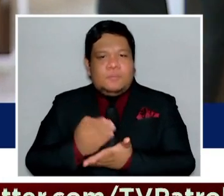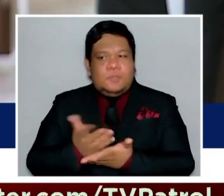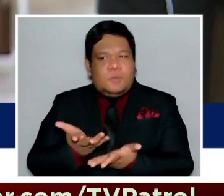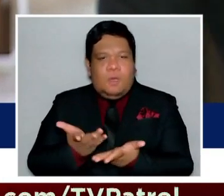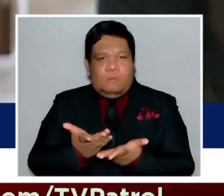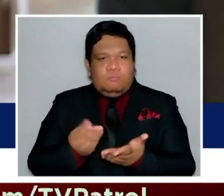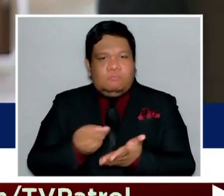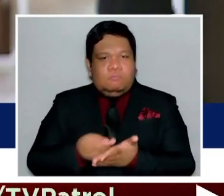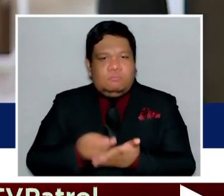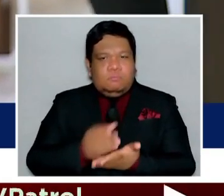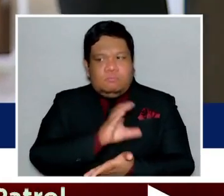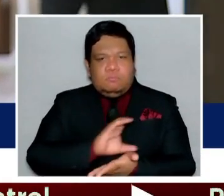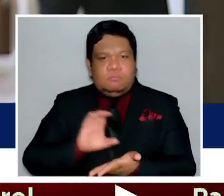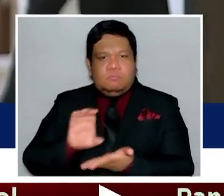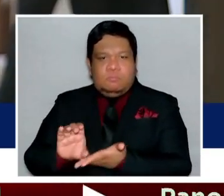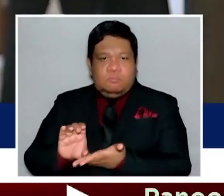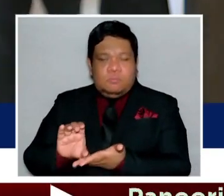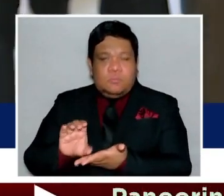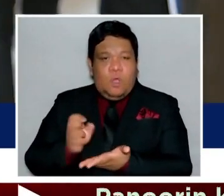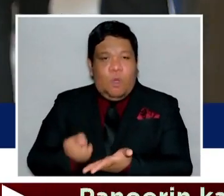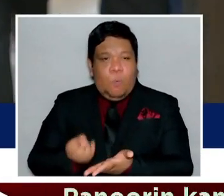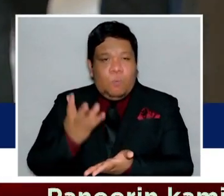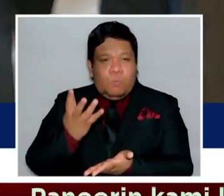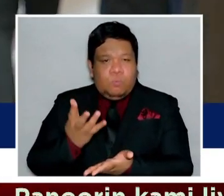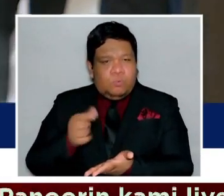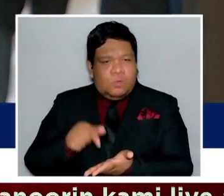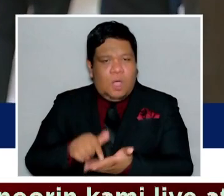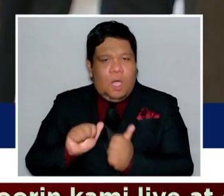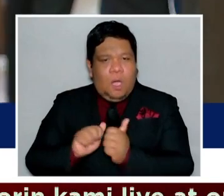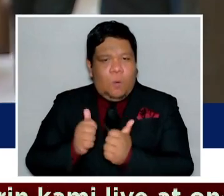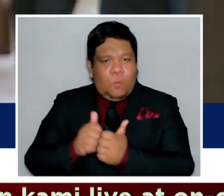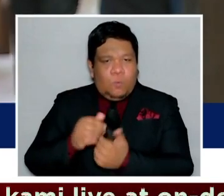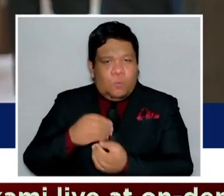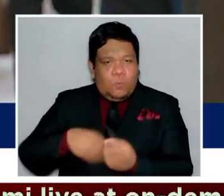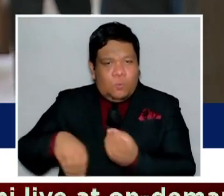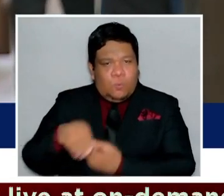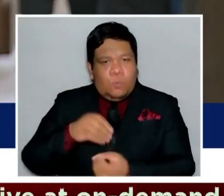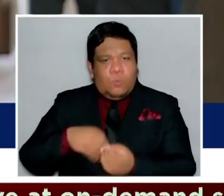Magkano? At kung paano ito